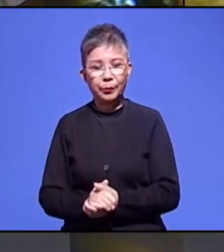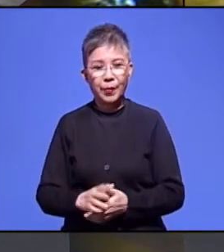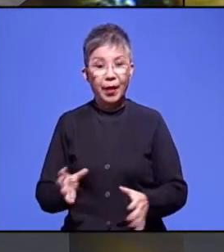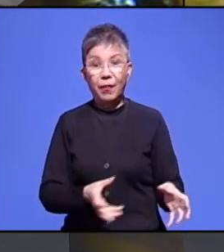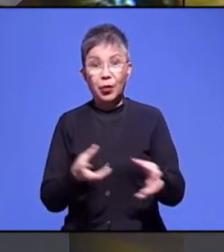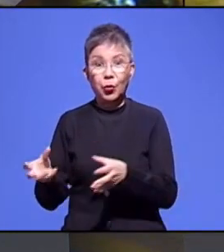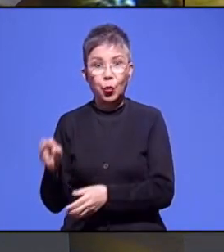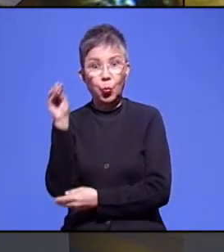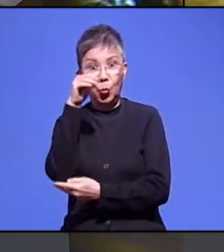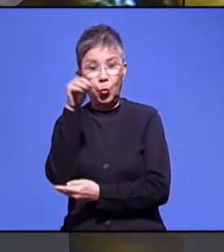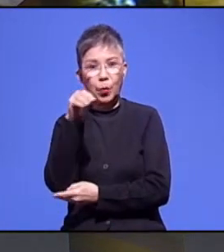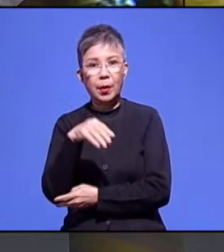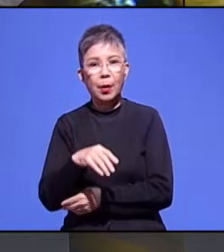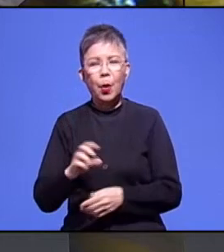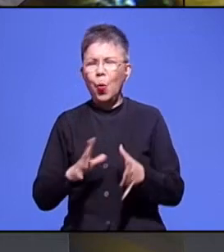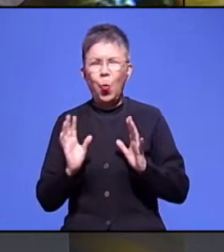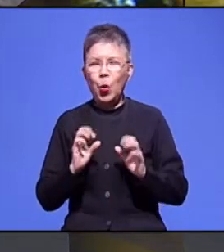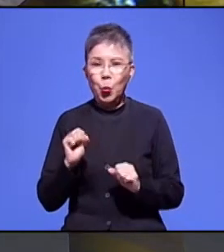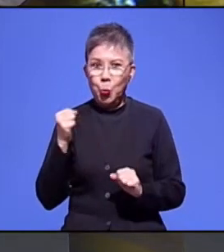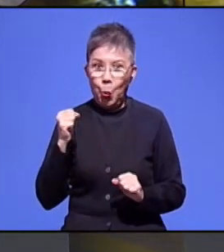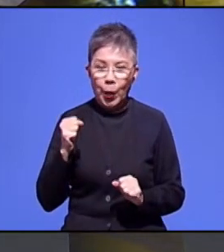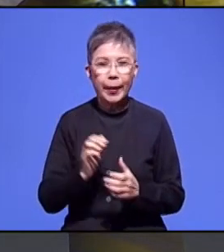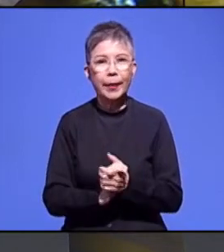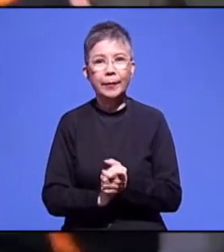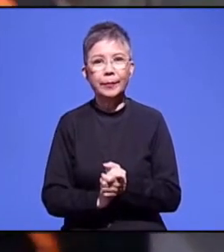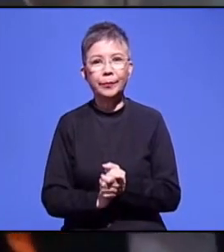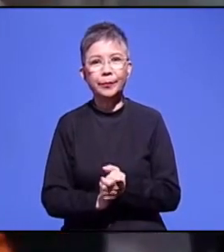ular berbisa mematikan itu berlangsung dramatis.